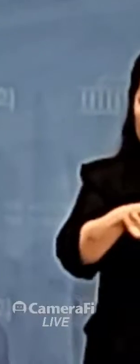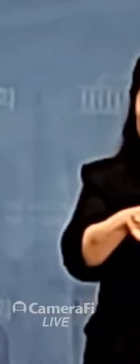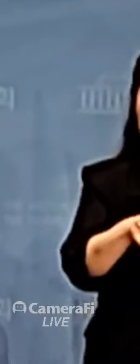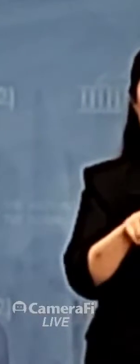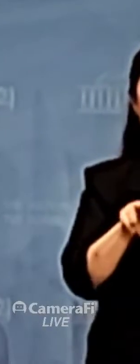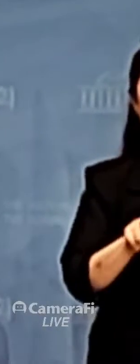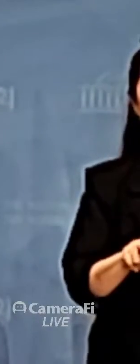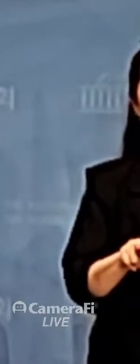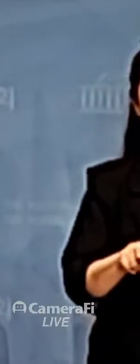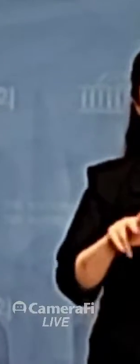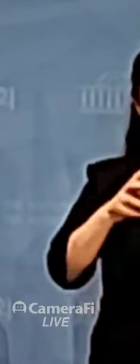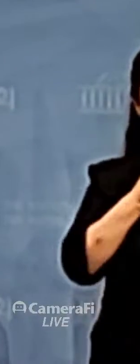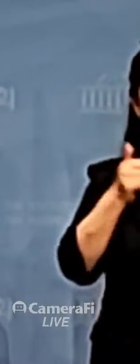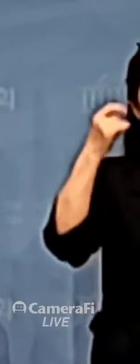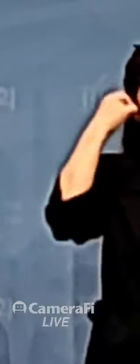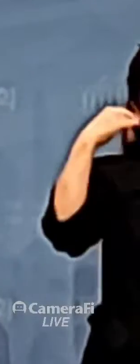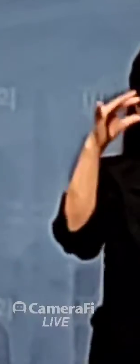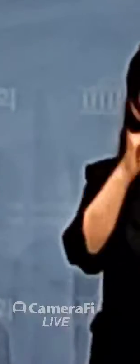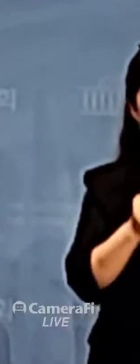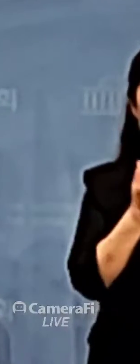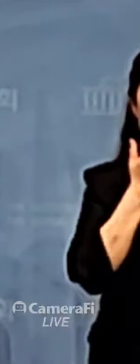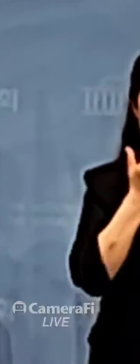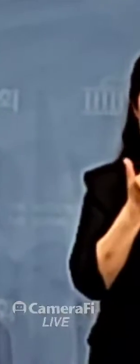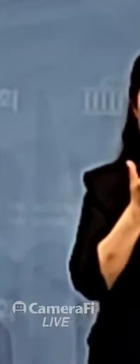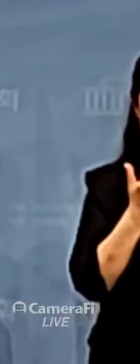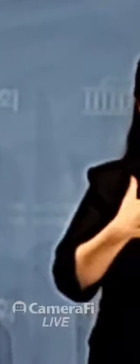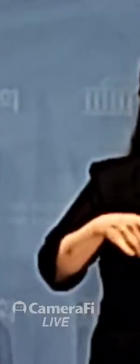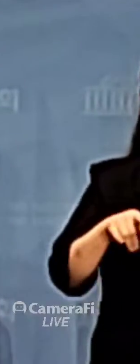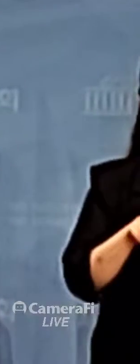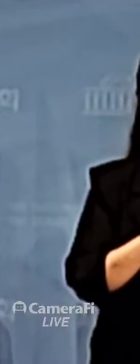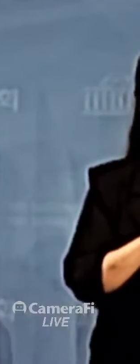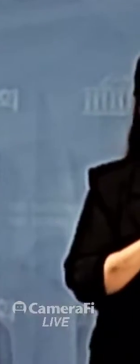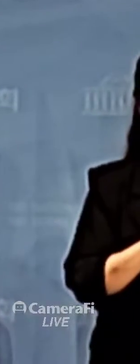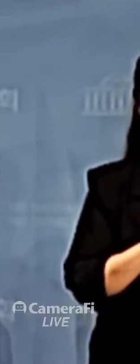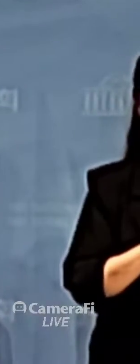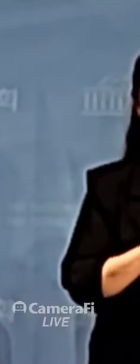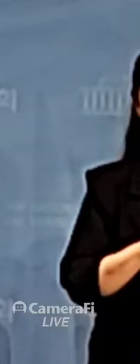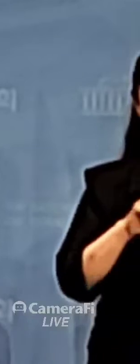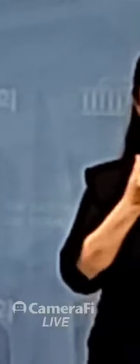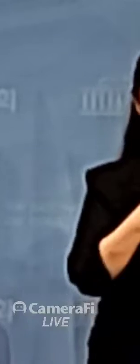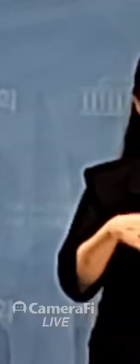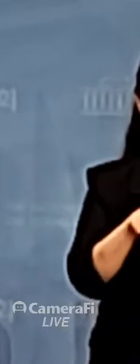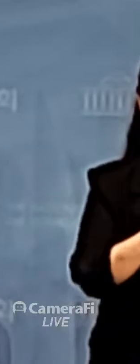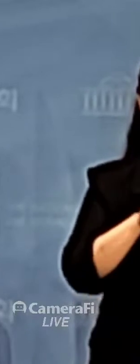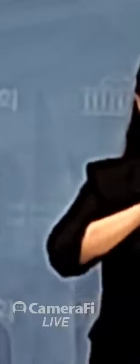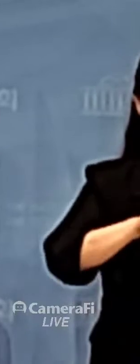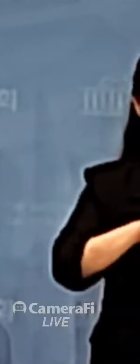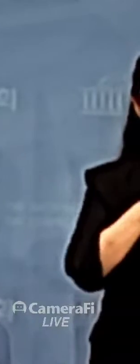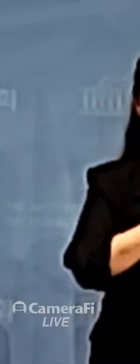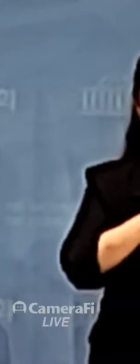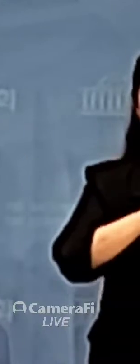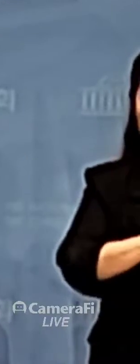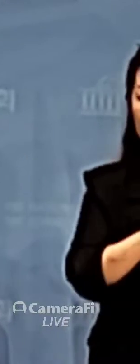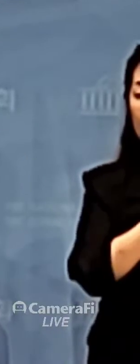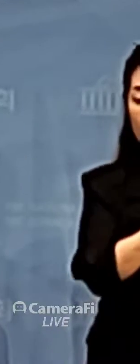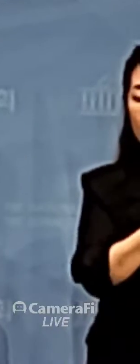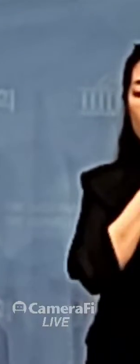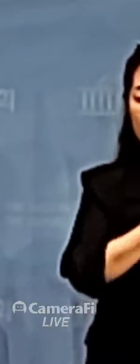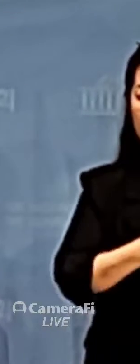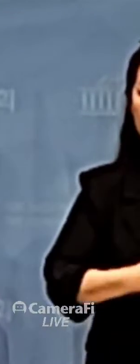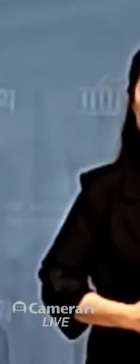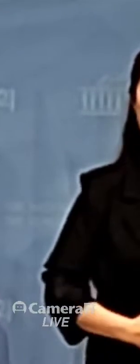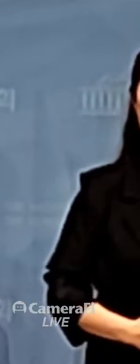팔 수 있는 민생 안정 대책을 내 눈길 바랍니다 인 소년 허공이 오늘 1차